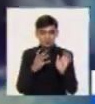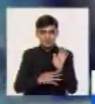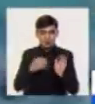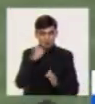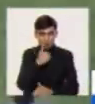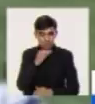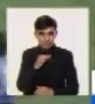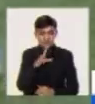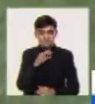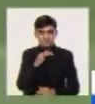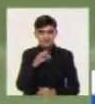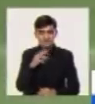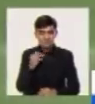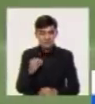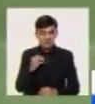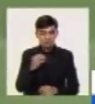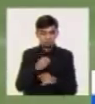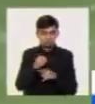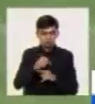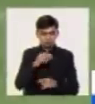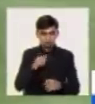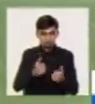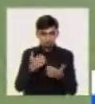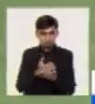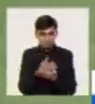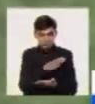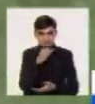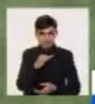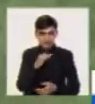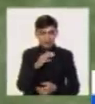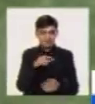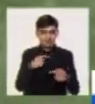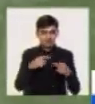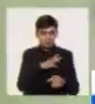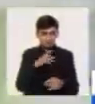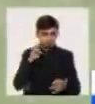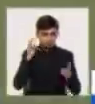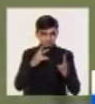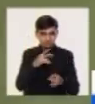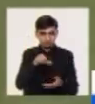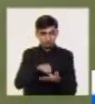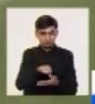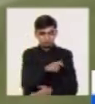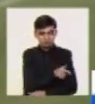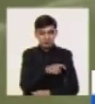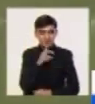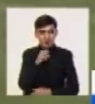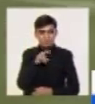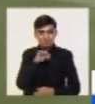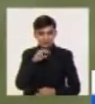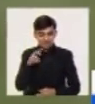жылы вице-чемпион атанды. FIFA тұжырымдамасы бойынша ғасыр ойыншысы атанған қайсар капитан